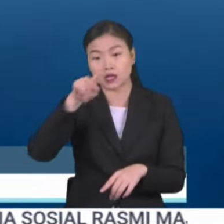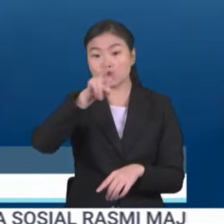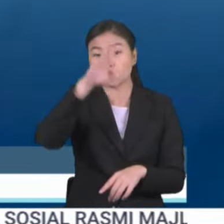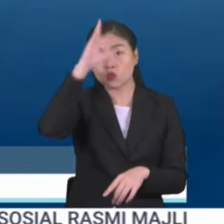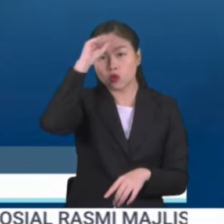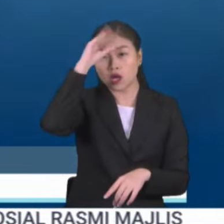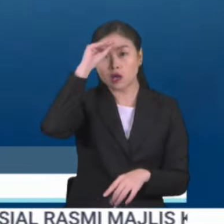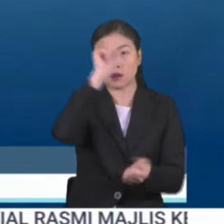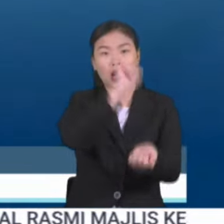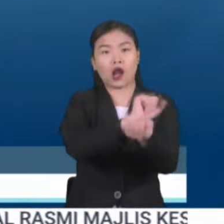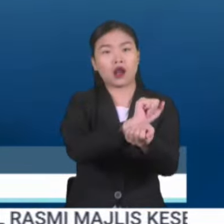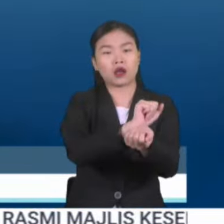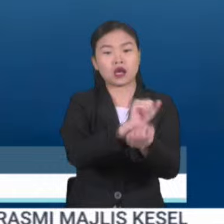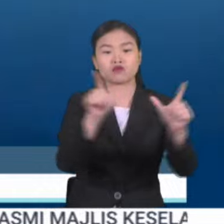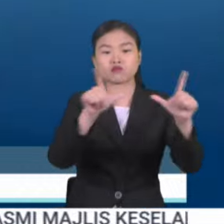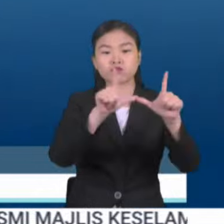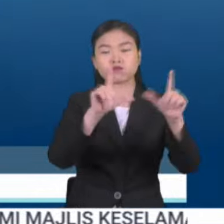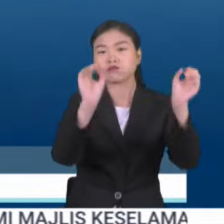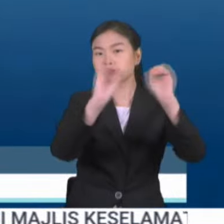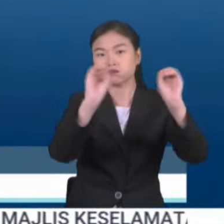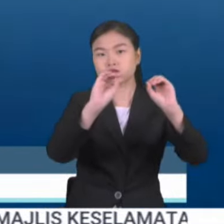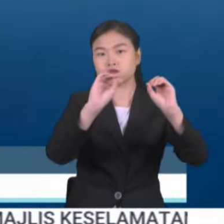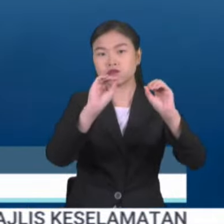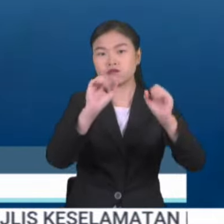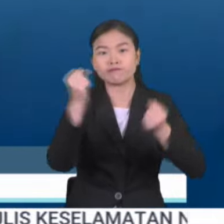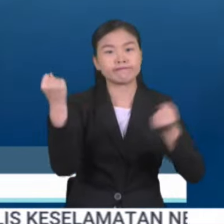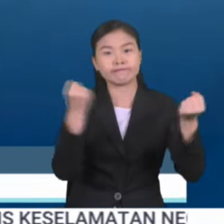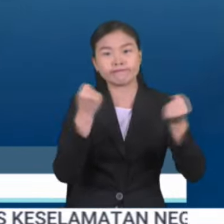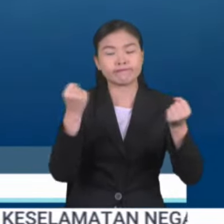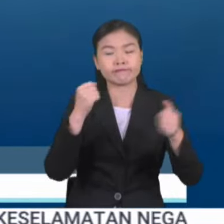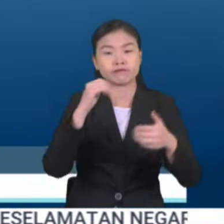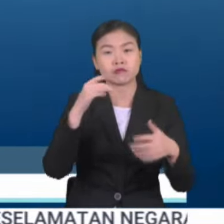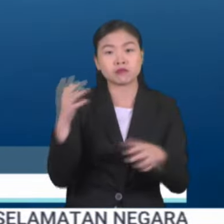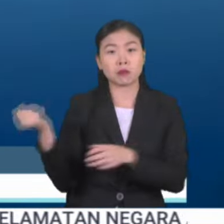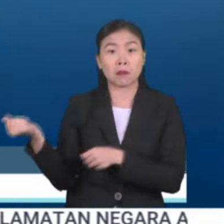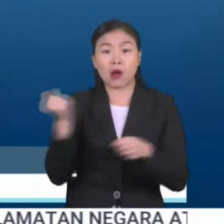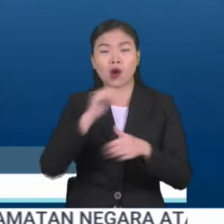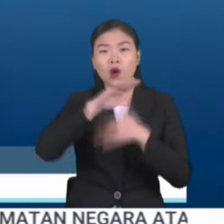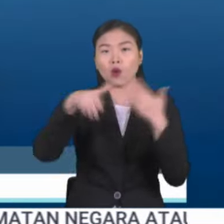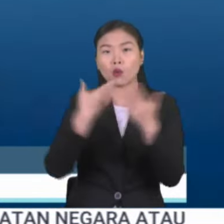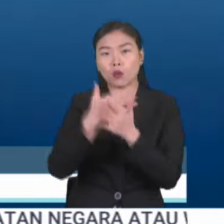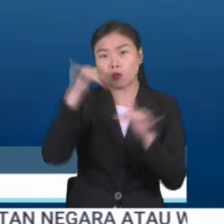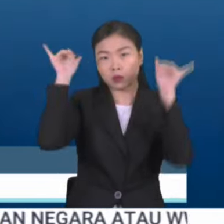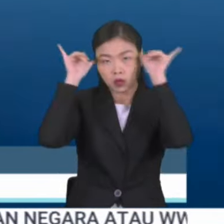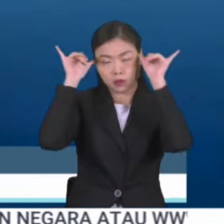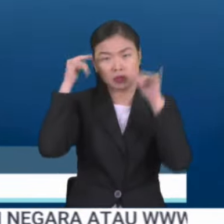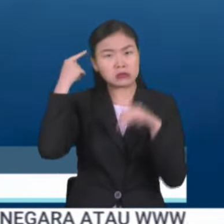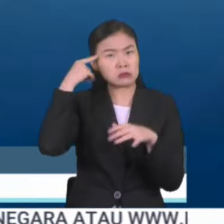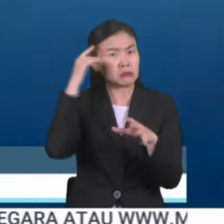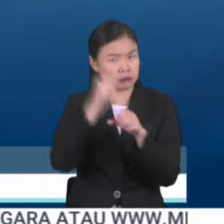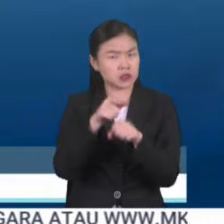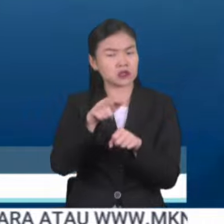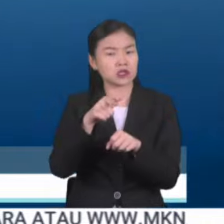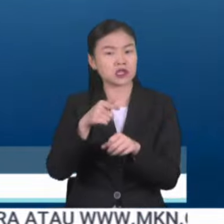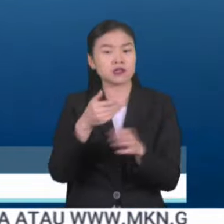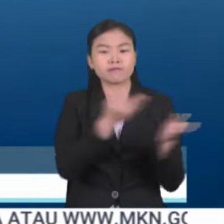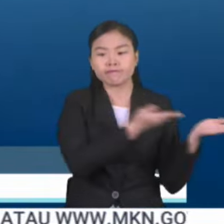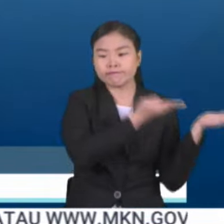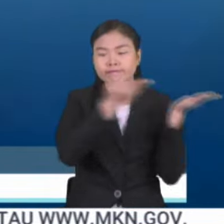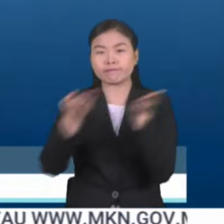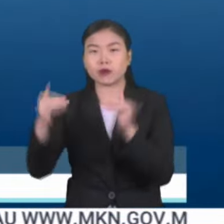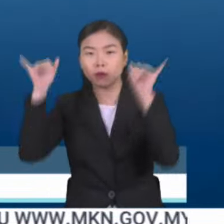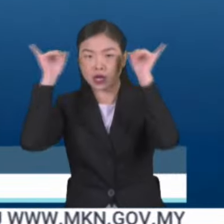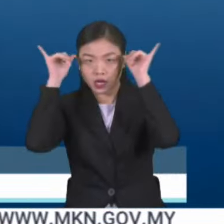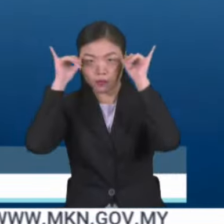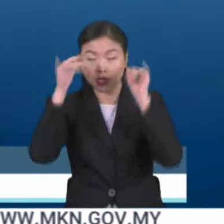dan tidak memiliki dokumen yang sah untuk membawa ternakan berkenaan mereka dipercayai menjadi penghantar lembu ke pasaran tempatan